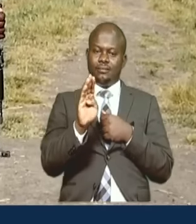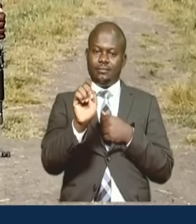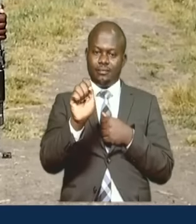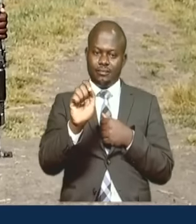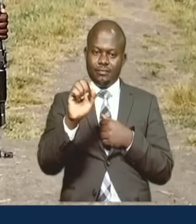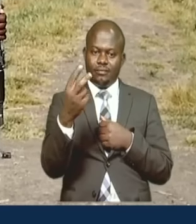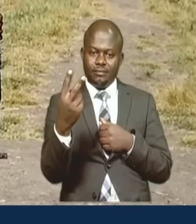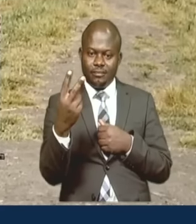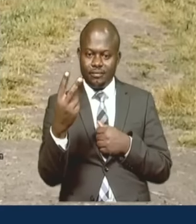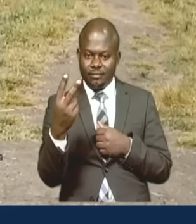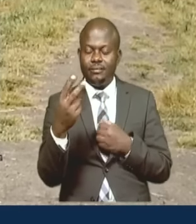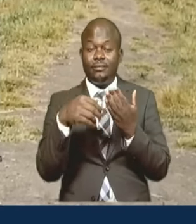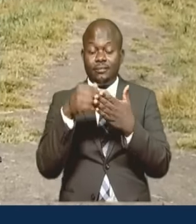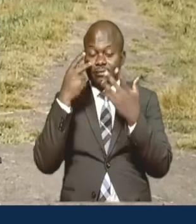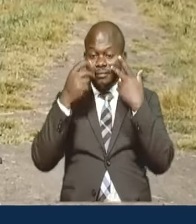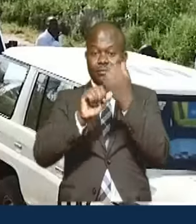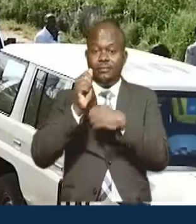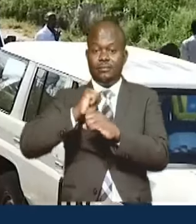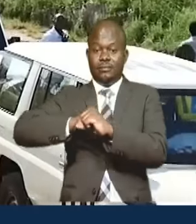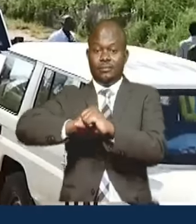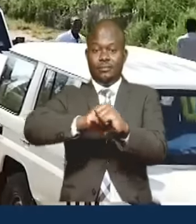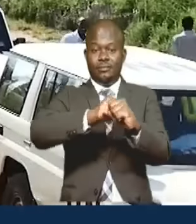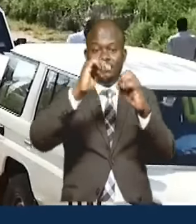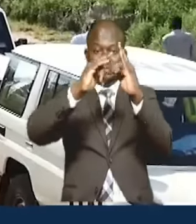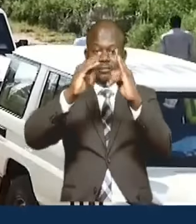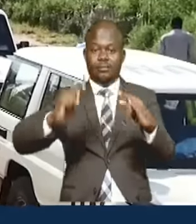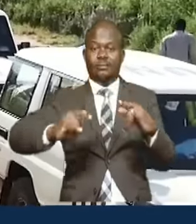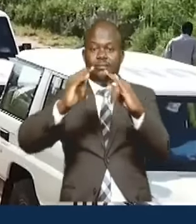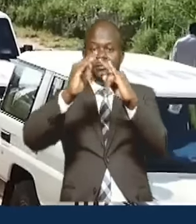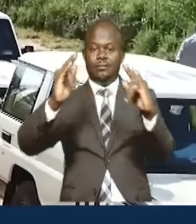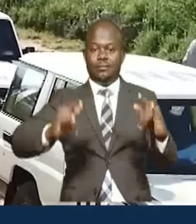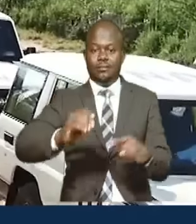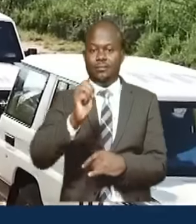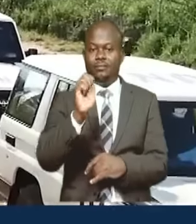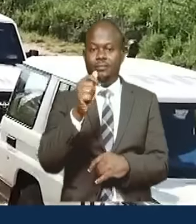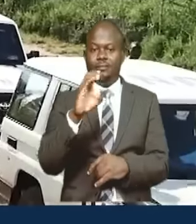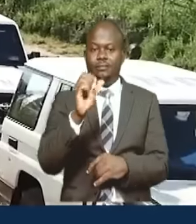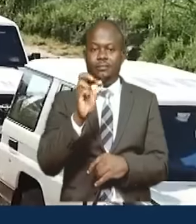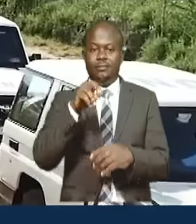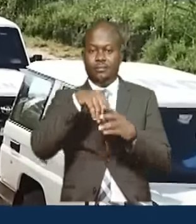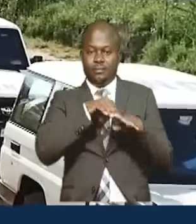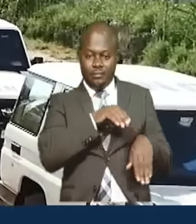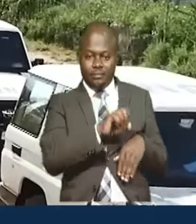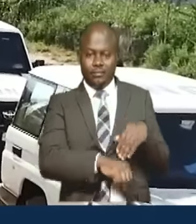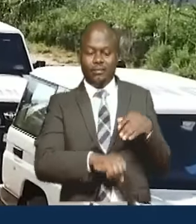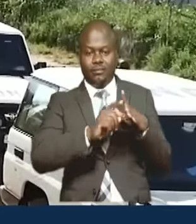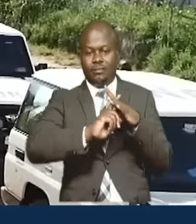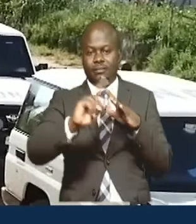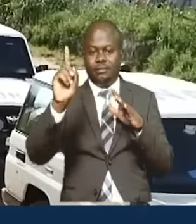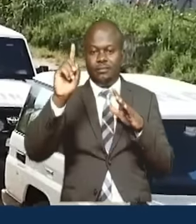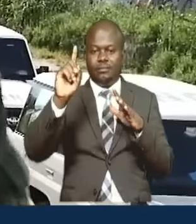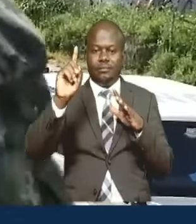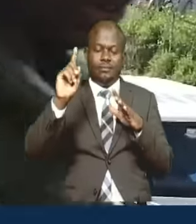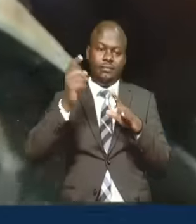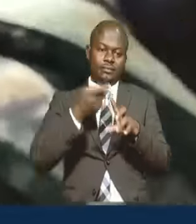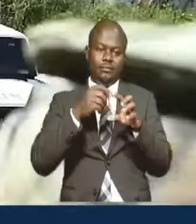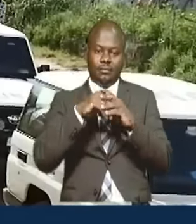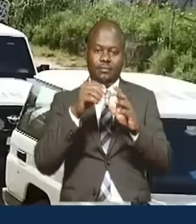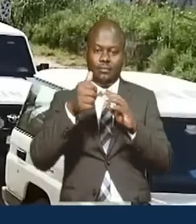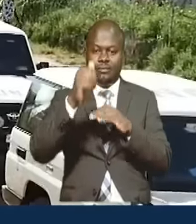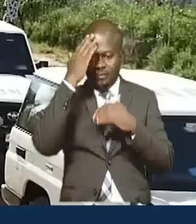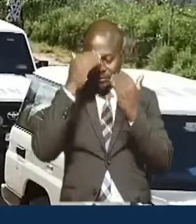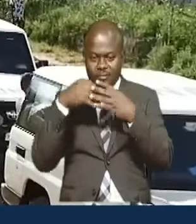ibikorwa byaho, bo barinda cyane inkambi ya Maraka irimo abanyasudani y'Epfo bahunze bava mu byabo kubera